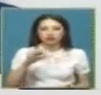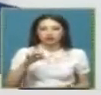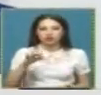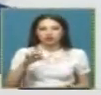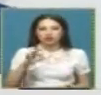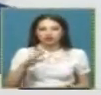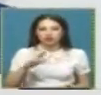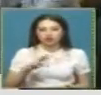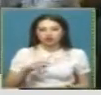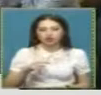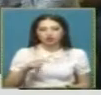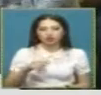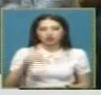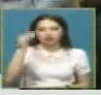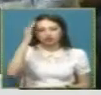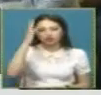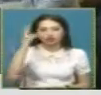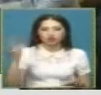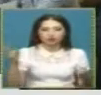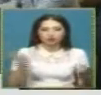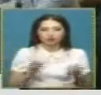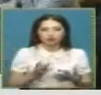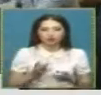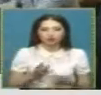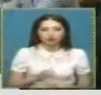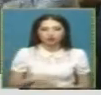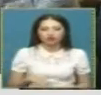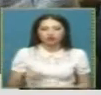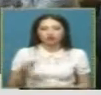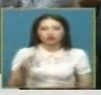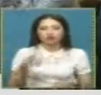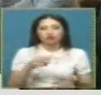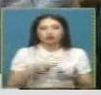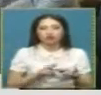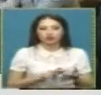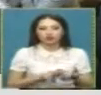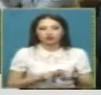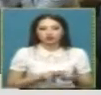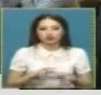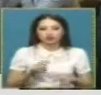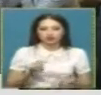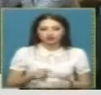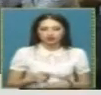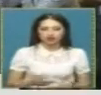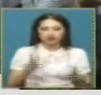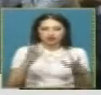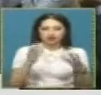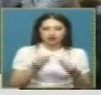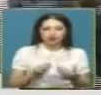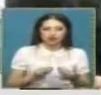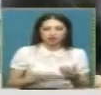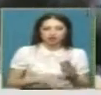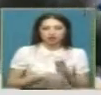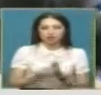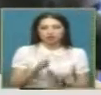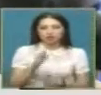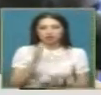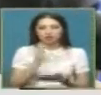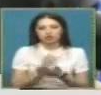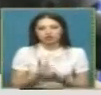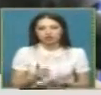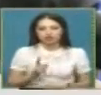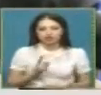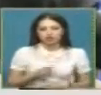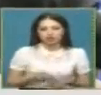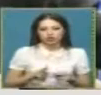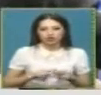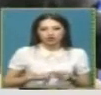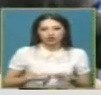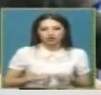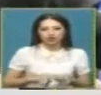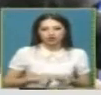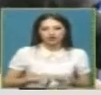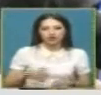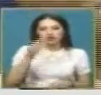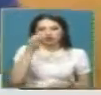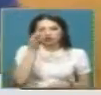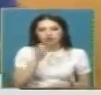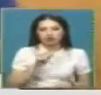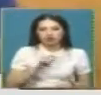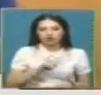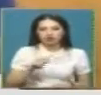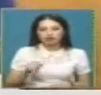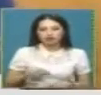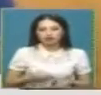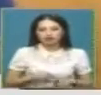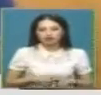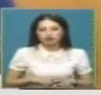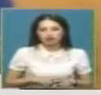білім қажет. Алда елімізді мерейлі мерекелі, берекелі күндер күтіп тұр. Бұл ретте мәдениет қызметкерлеріне үздіксіз ізденіс